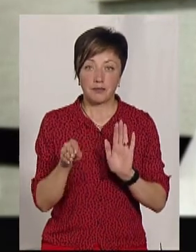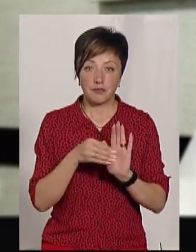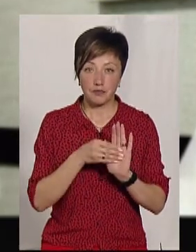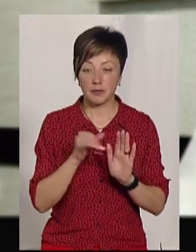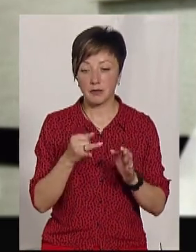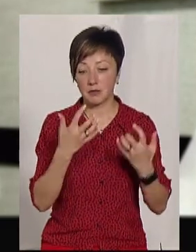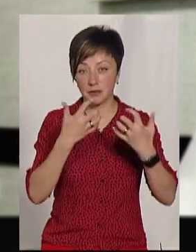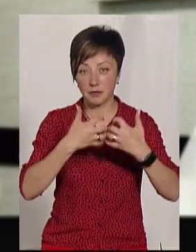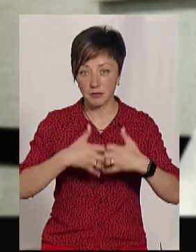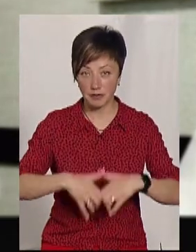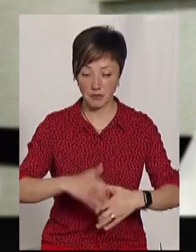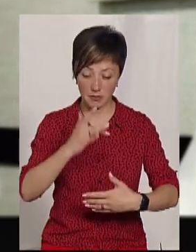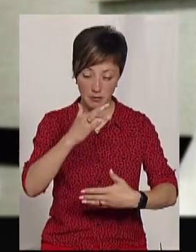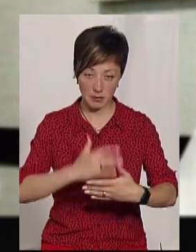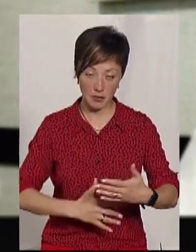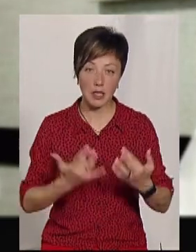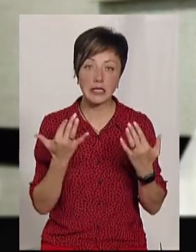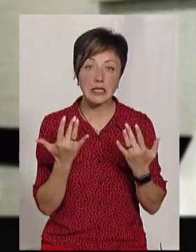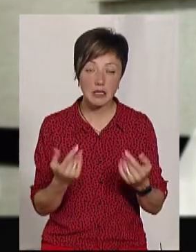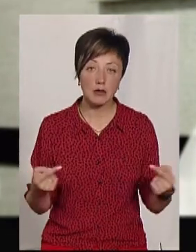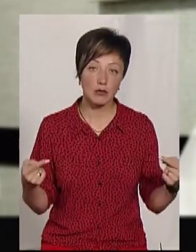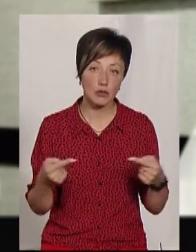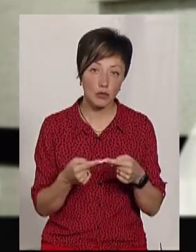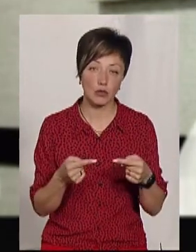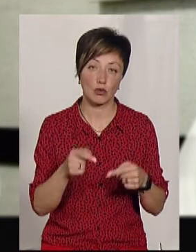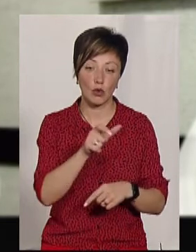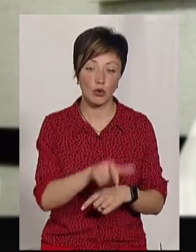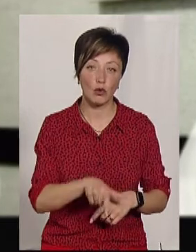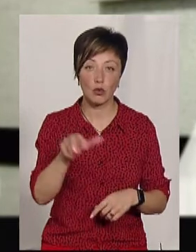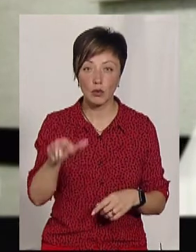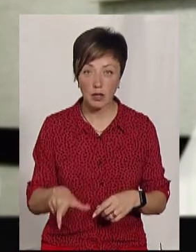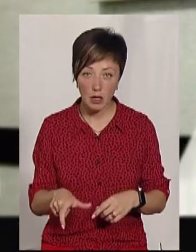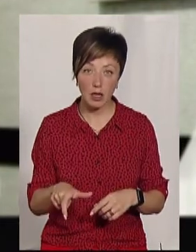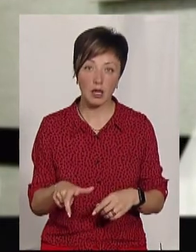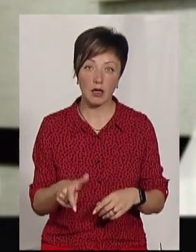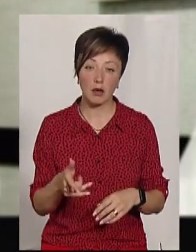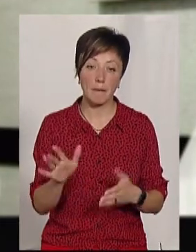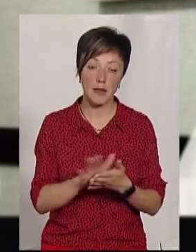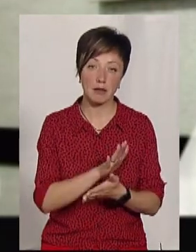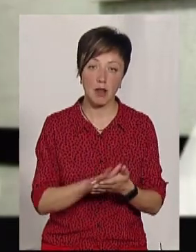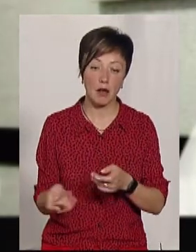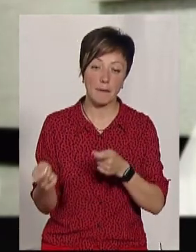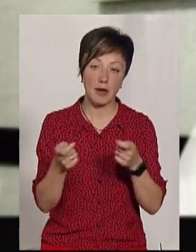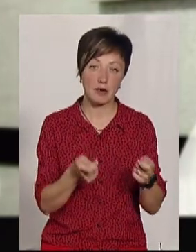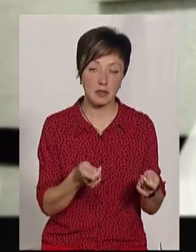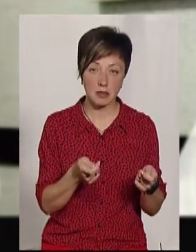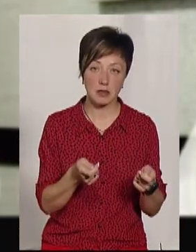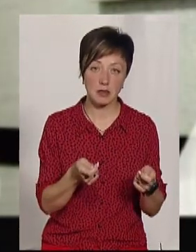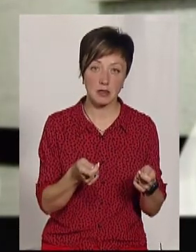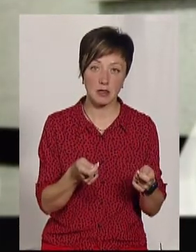і відповідно у нас буде облік, скільки конкретно пасажирів пільгових категорій